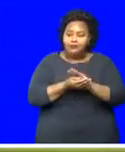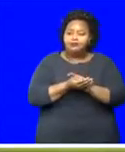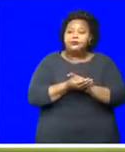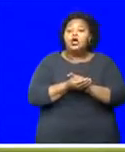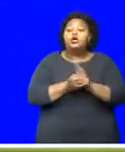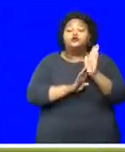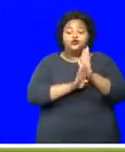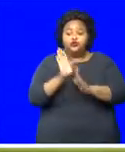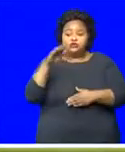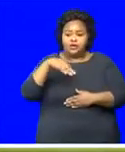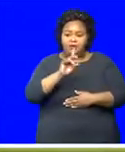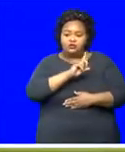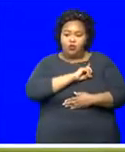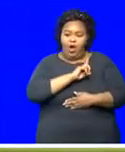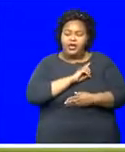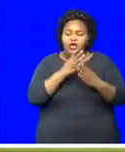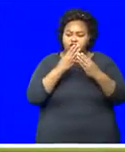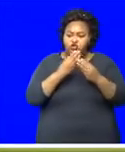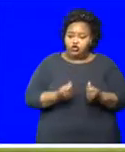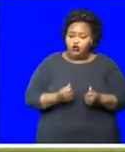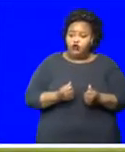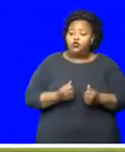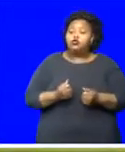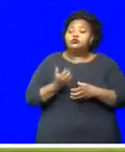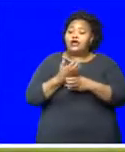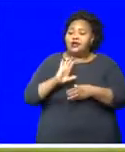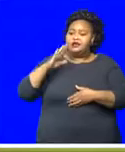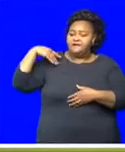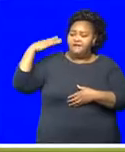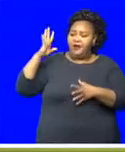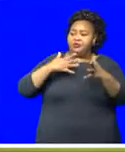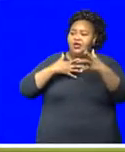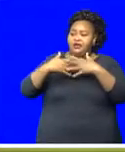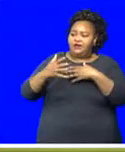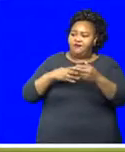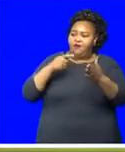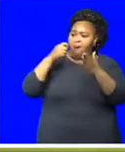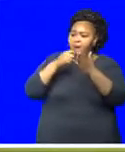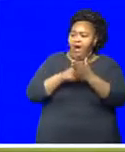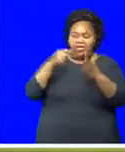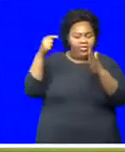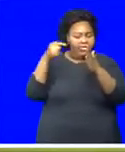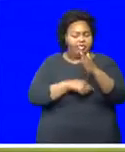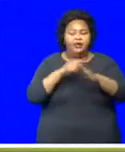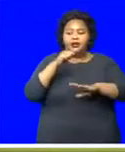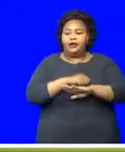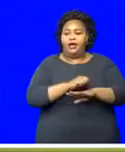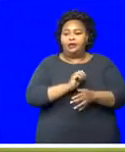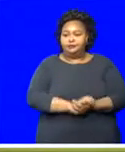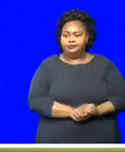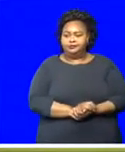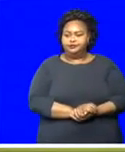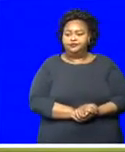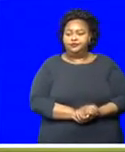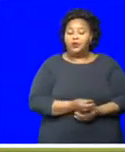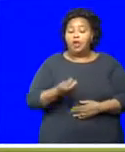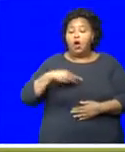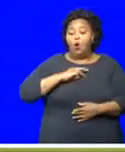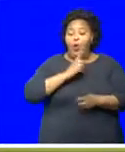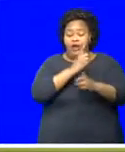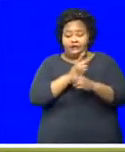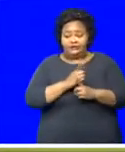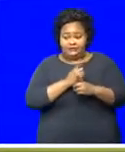Nya lokuvunyelwe ukuthi emave aseAfrika asata ukhona ukuthi